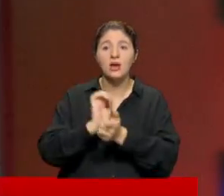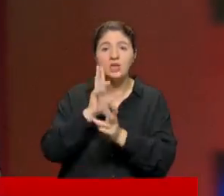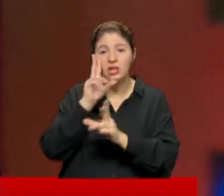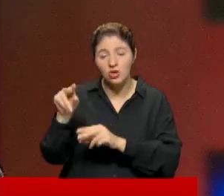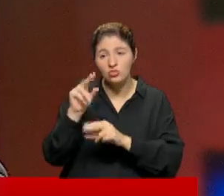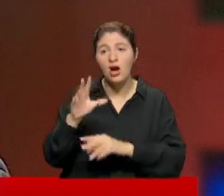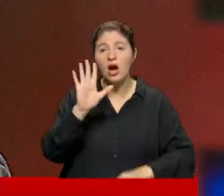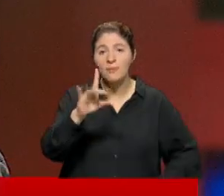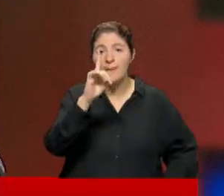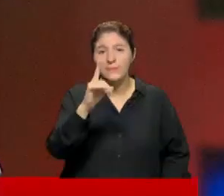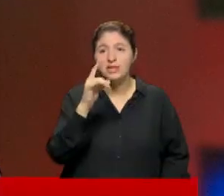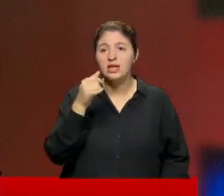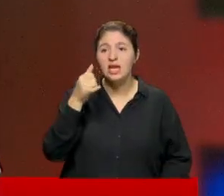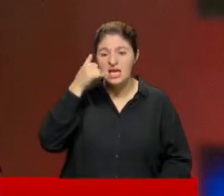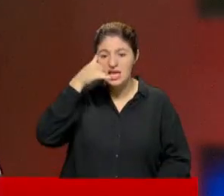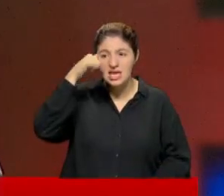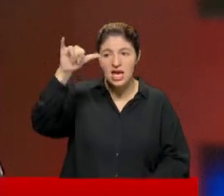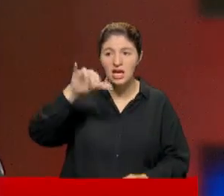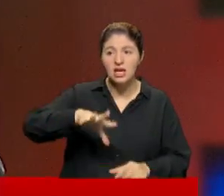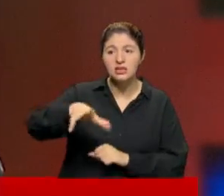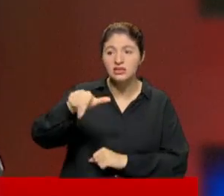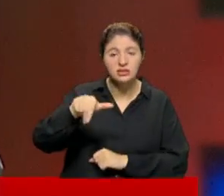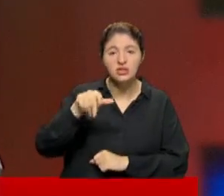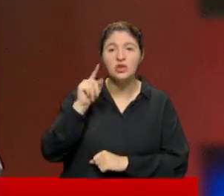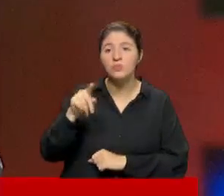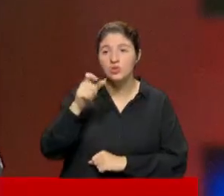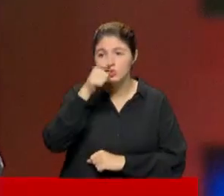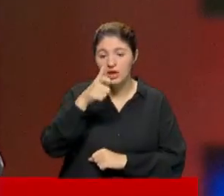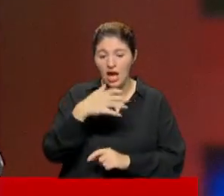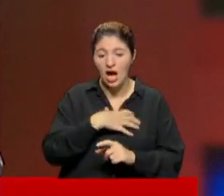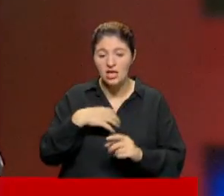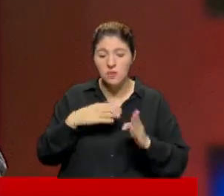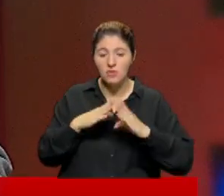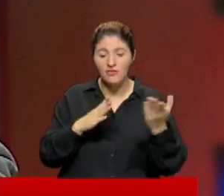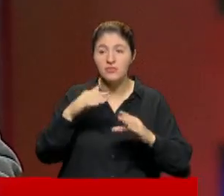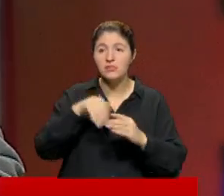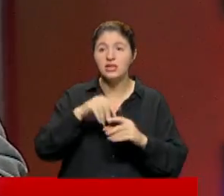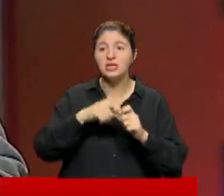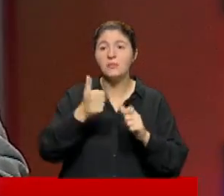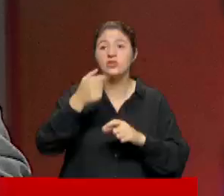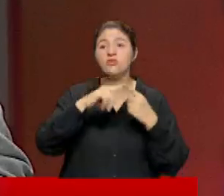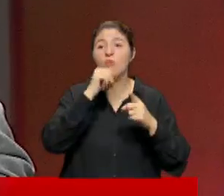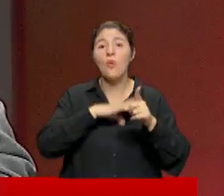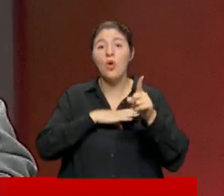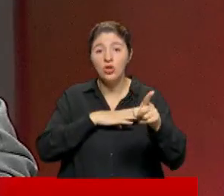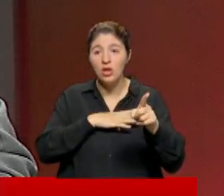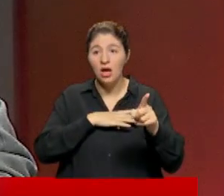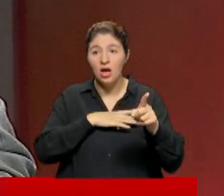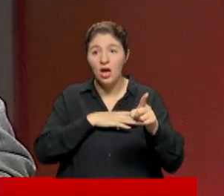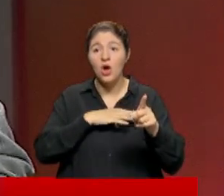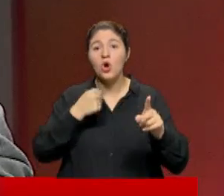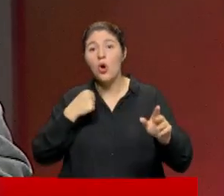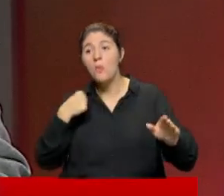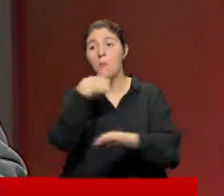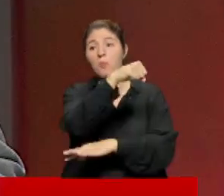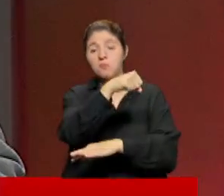yatıyor ama bir inek Hırsızı Bu ülkenin Ana muhalefet partisi Genel Başkanı Kılıçdaroğlu'na